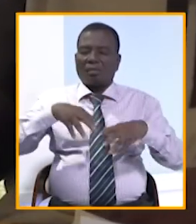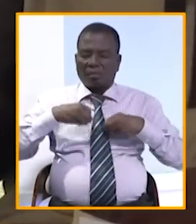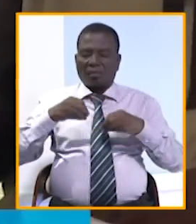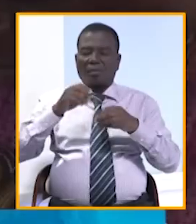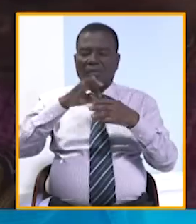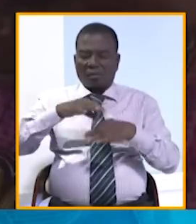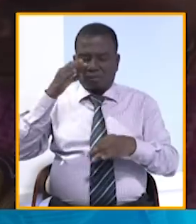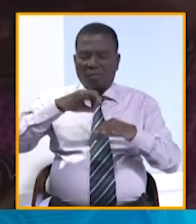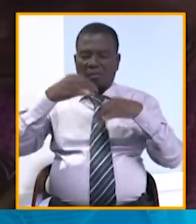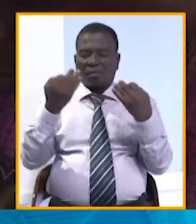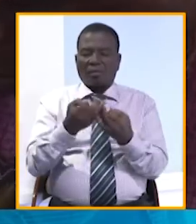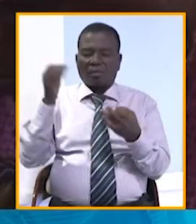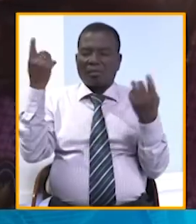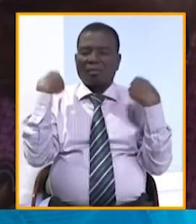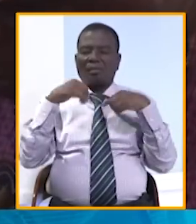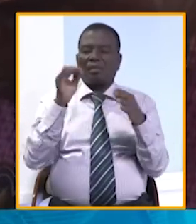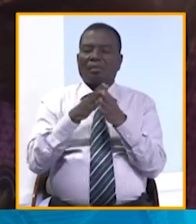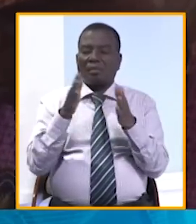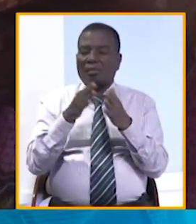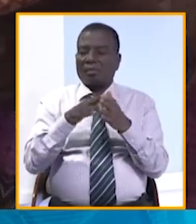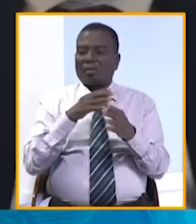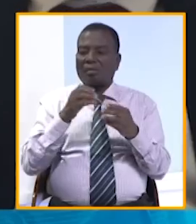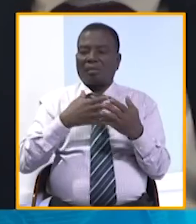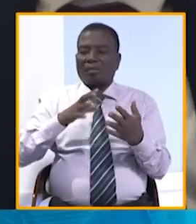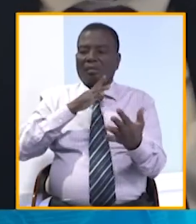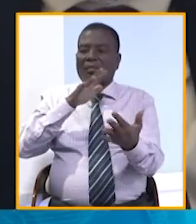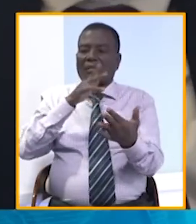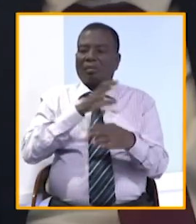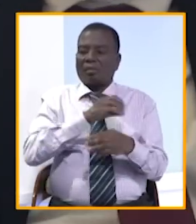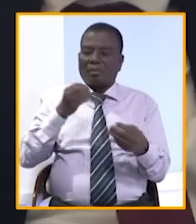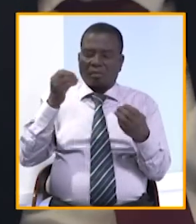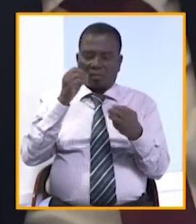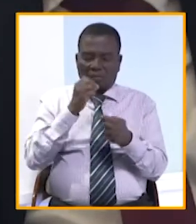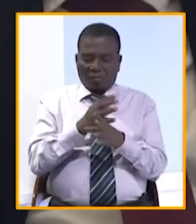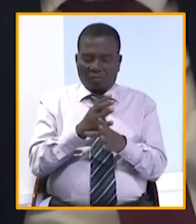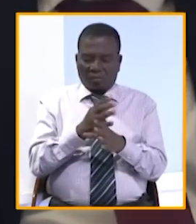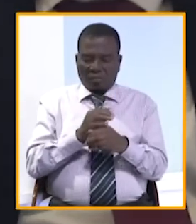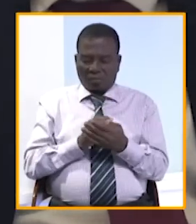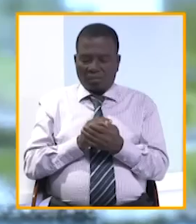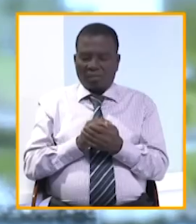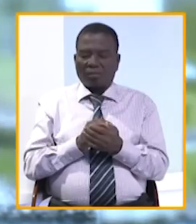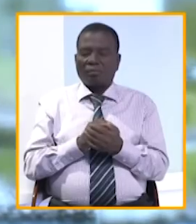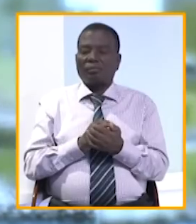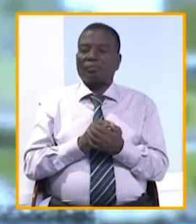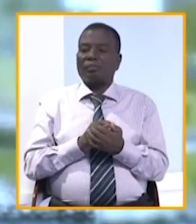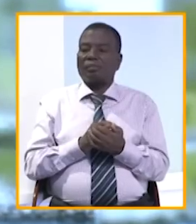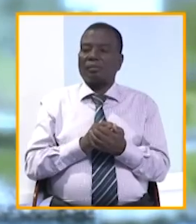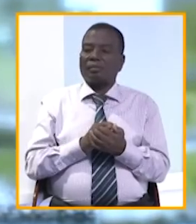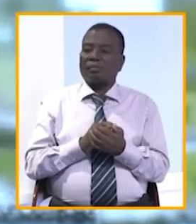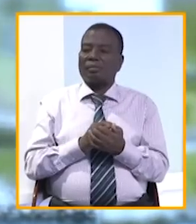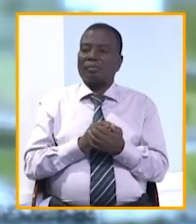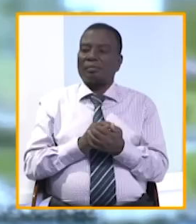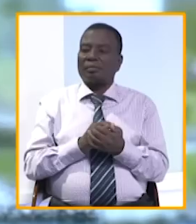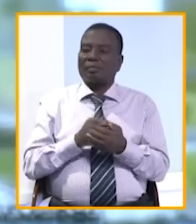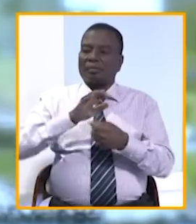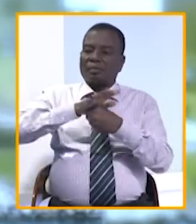famille et de collaboration durant ces rencontres qui augurent de l'espoir pour le maintien de la cohésion sociale en Ndoussi. À suivre à présent